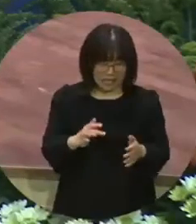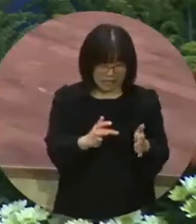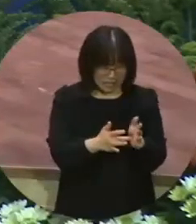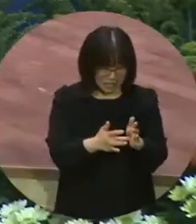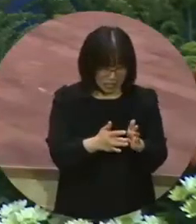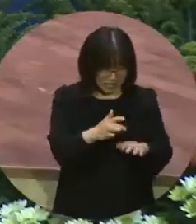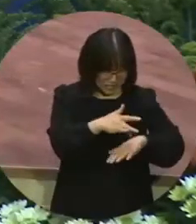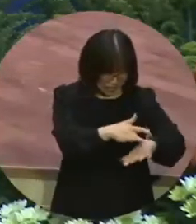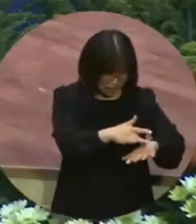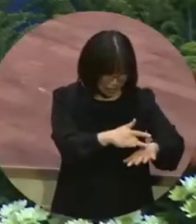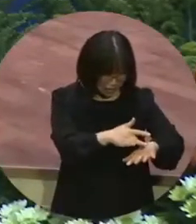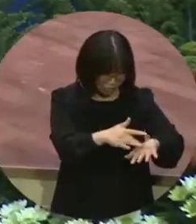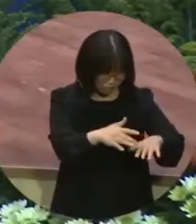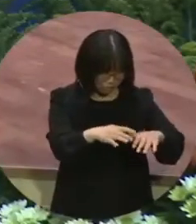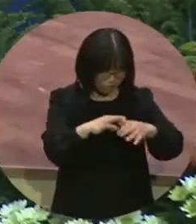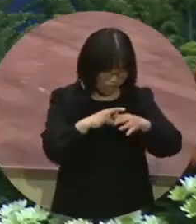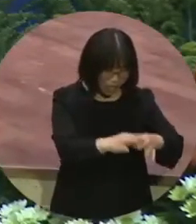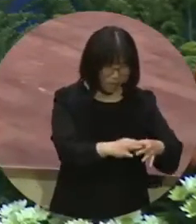그냥 박살 내뿐단